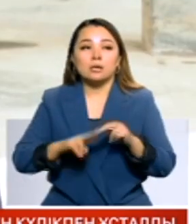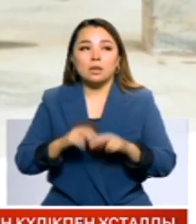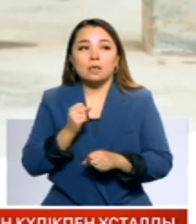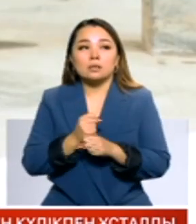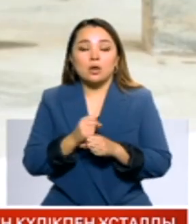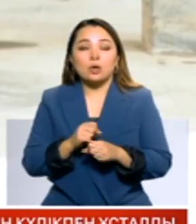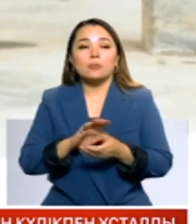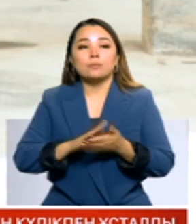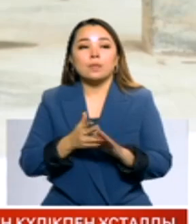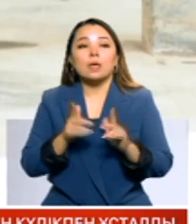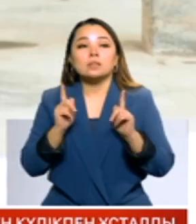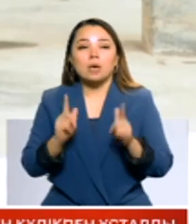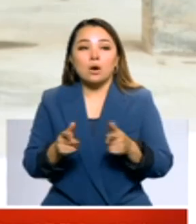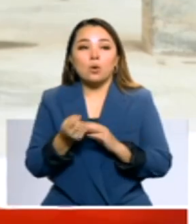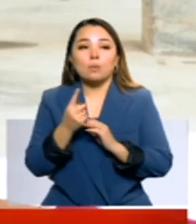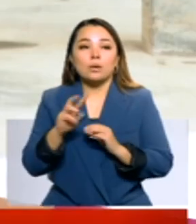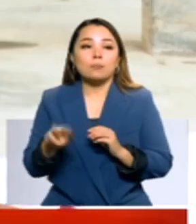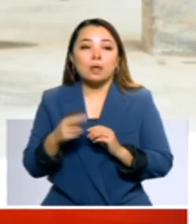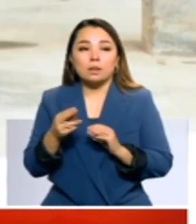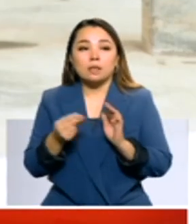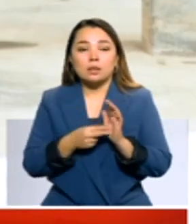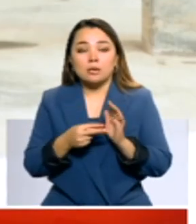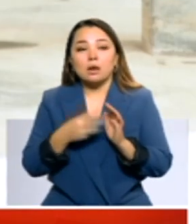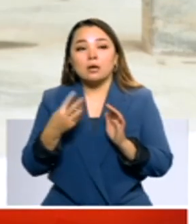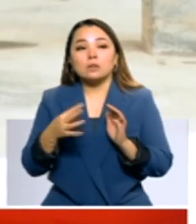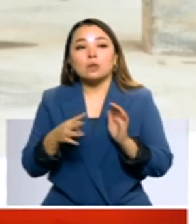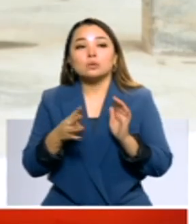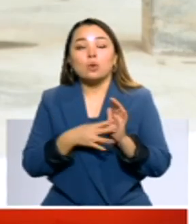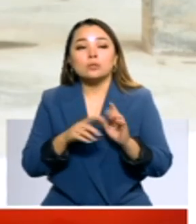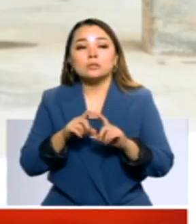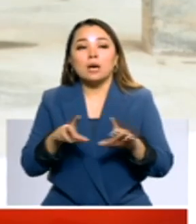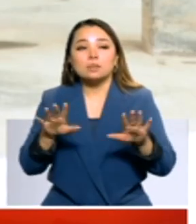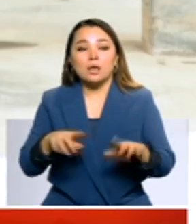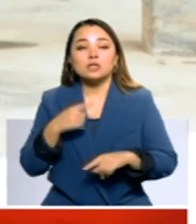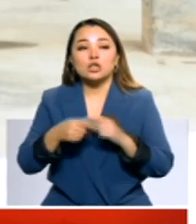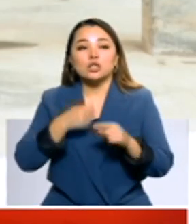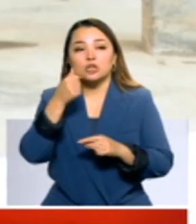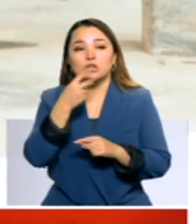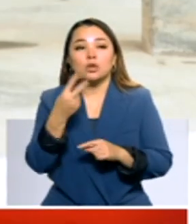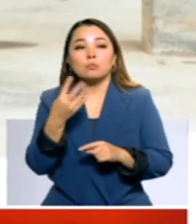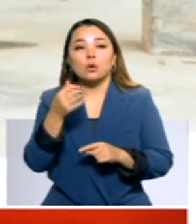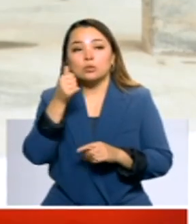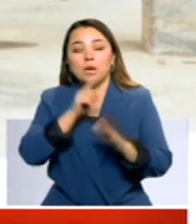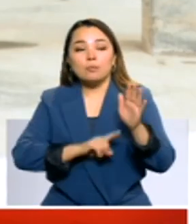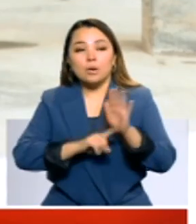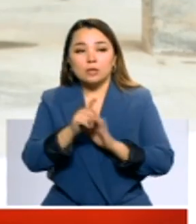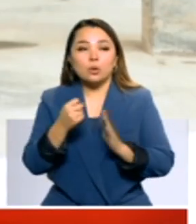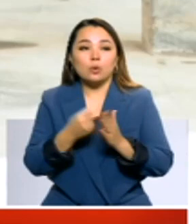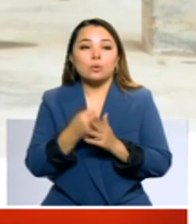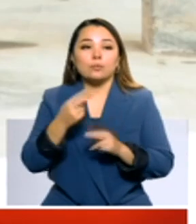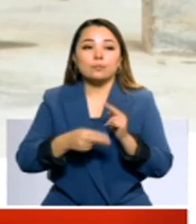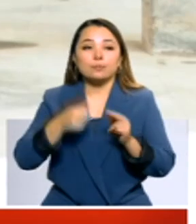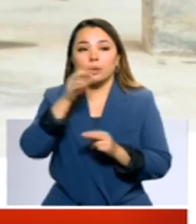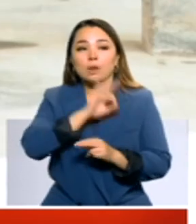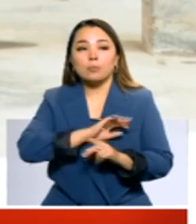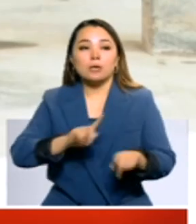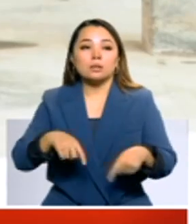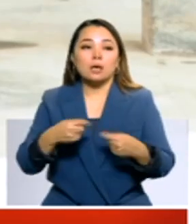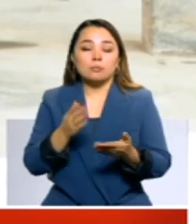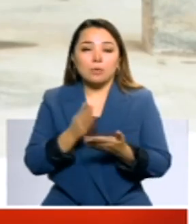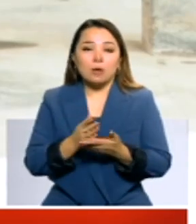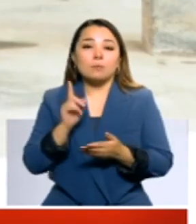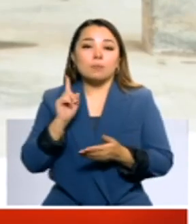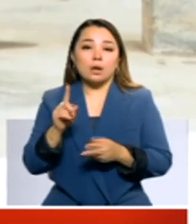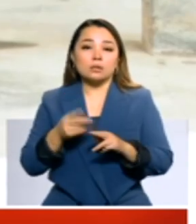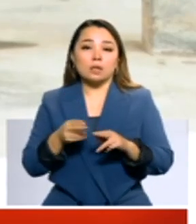отыр. Жобағаны 11 миллиард теңге. Бұл 49 нысандар келесі жылы 24 жылы басталып, жылдың соңына дейін пайдалануға беріледі. Бірақ